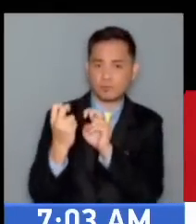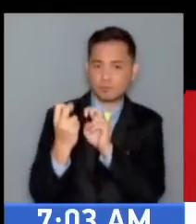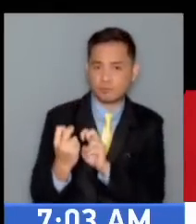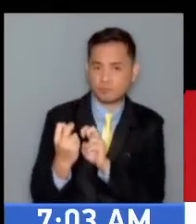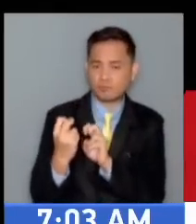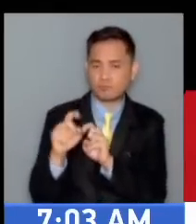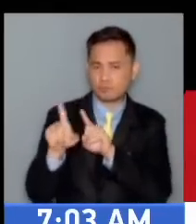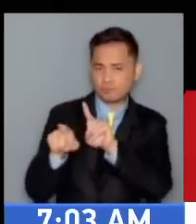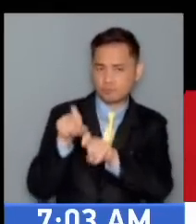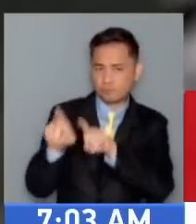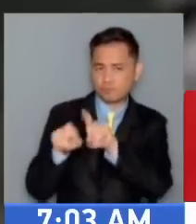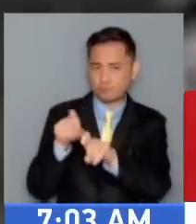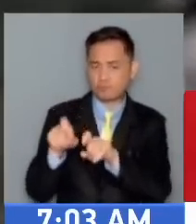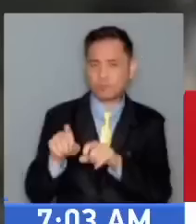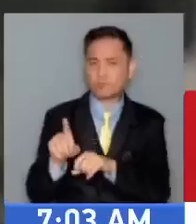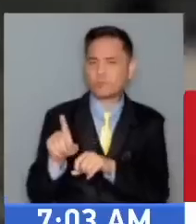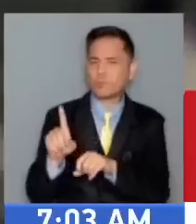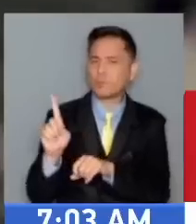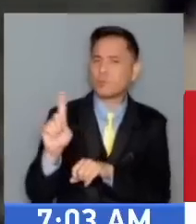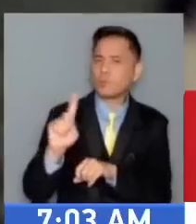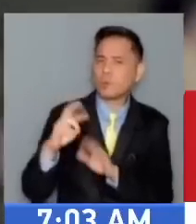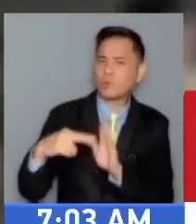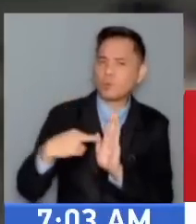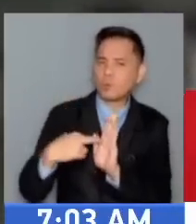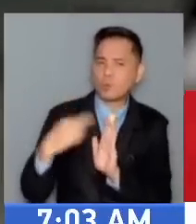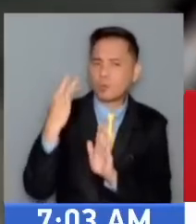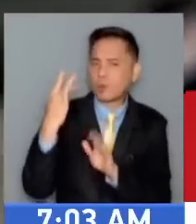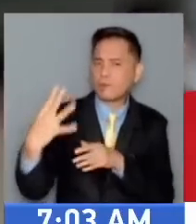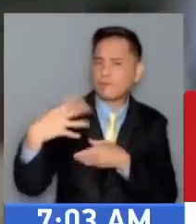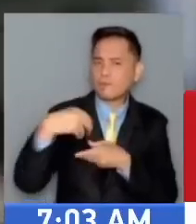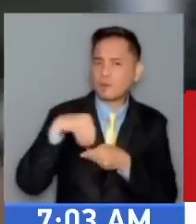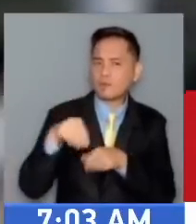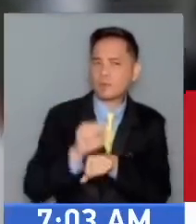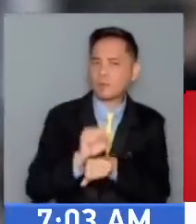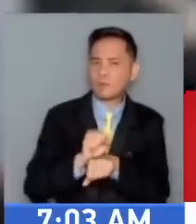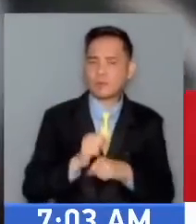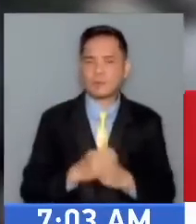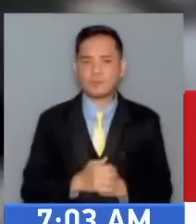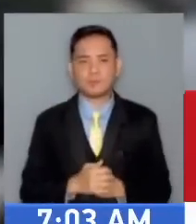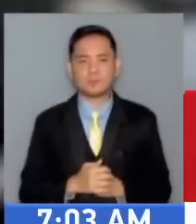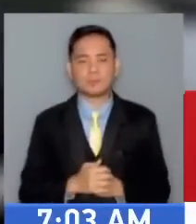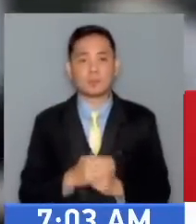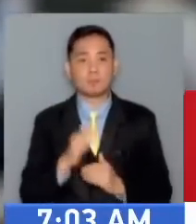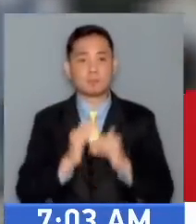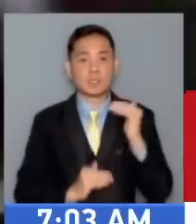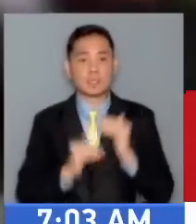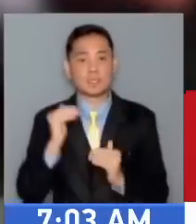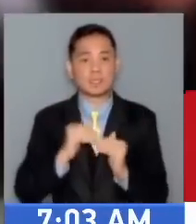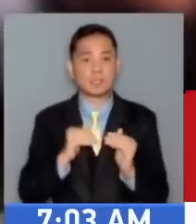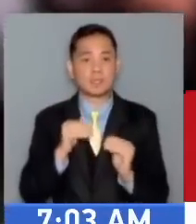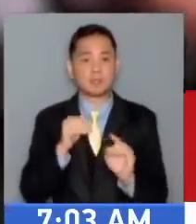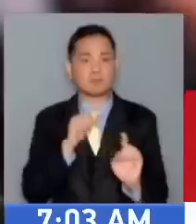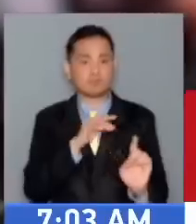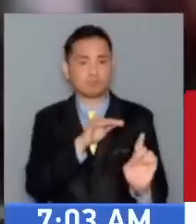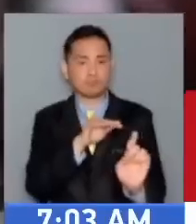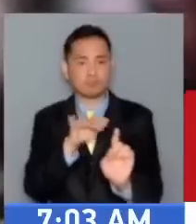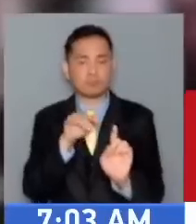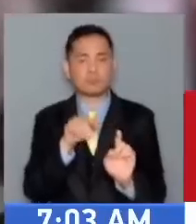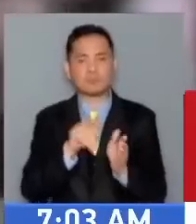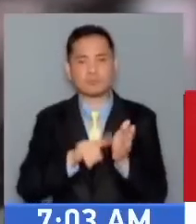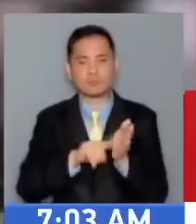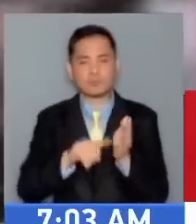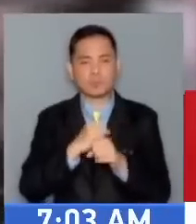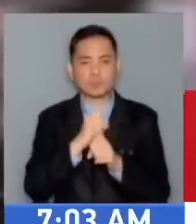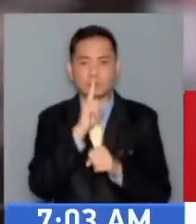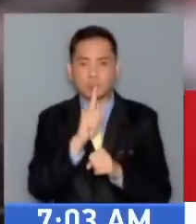ano yung participation nila dito. Pinababa sila at inipon sa building grounds para tiyakin na sapat ang kanilang immigration papers at para alamin kung ano-ano